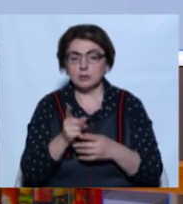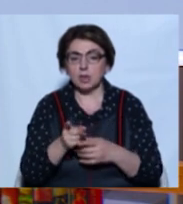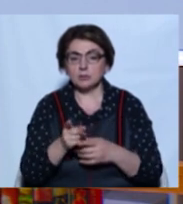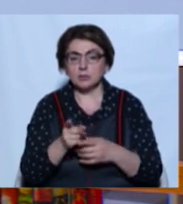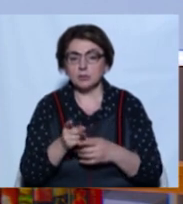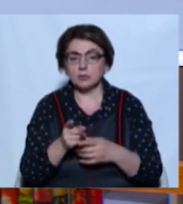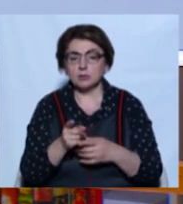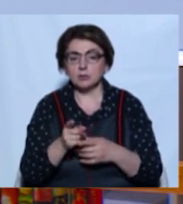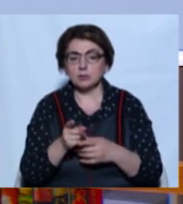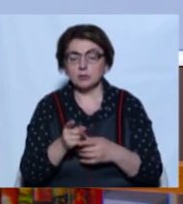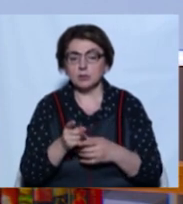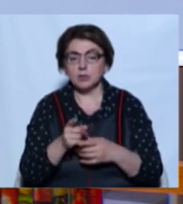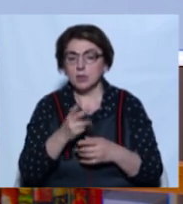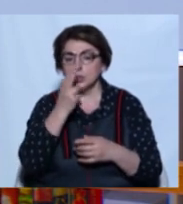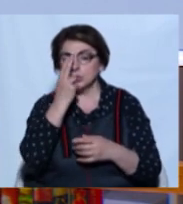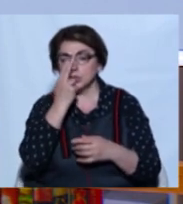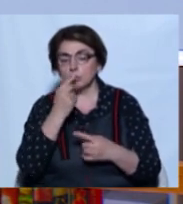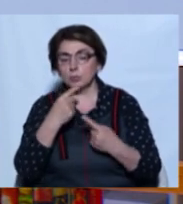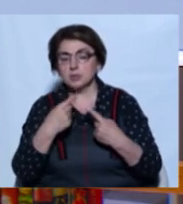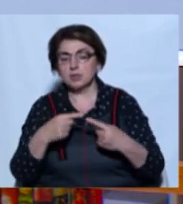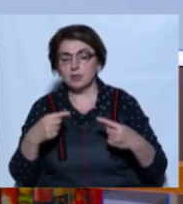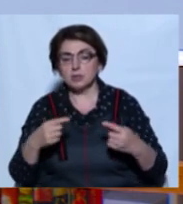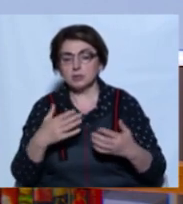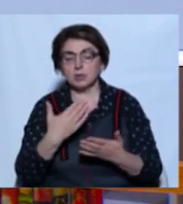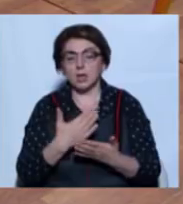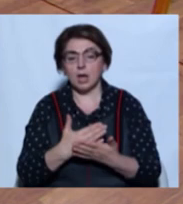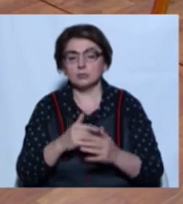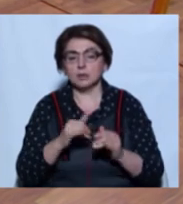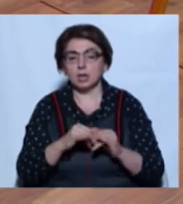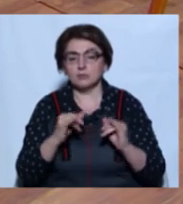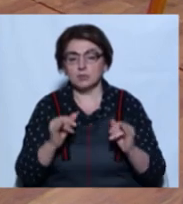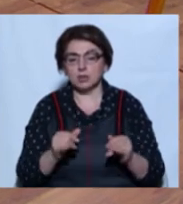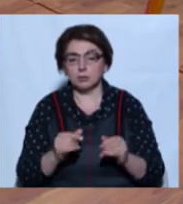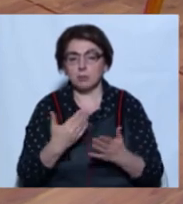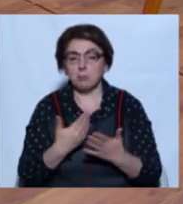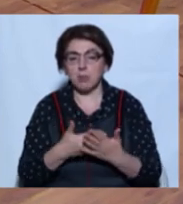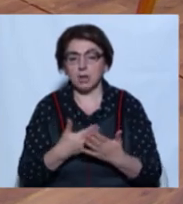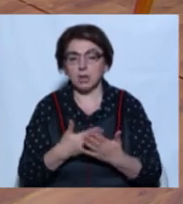ეს შეგუებულობები სხვადასხვა გვარი განუვითარდათ.